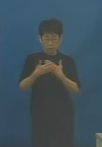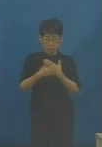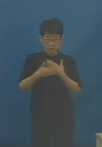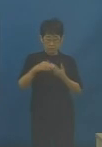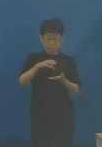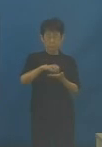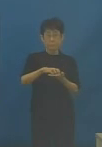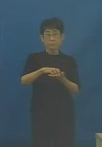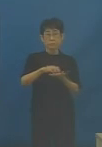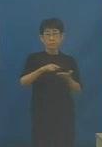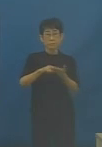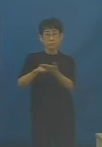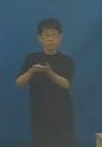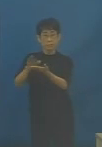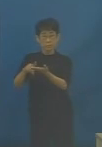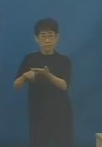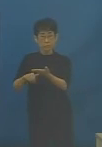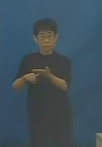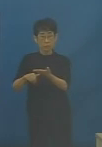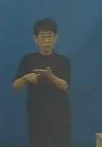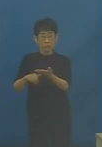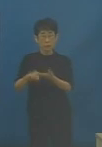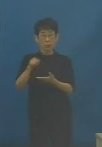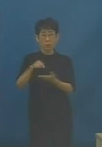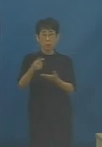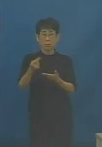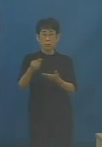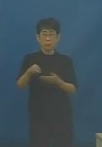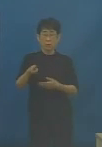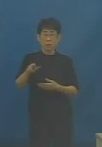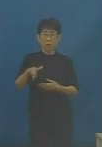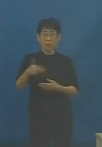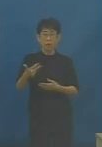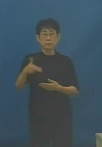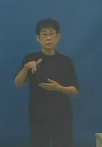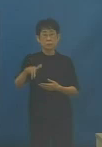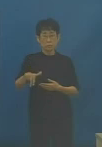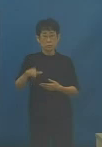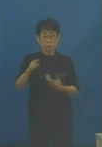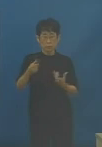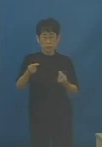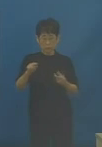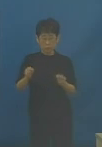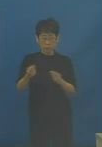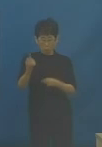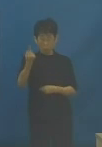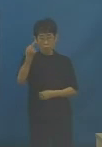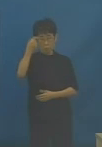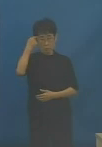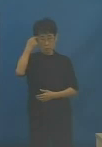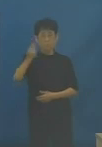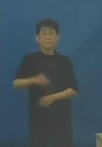まあ、事象としては同じことはハーシス入力でも起こりうるんじゃないかと思います。